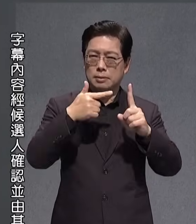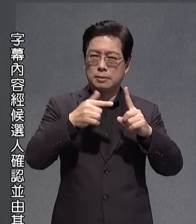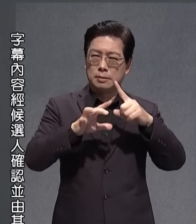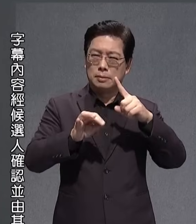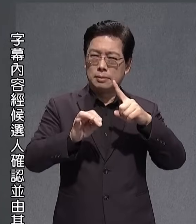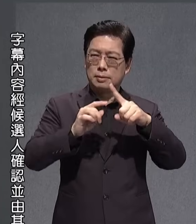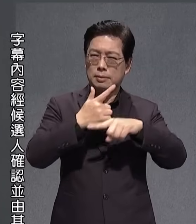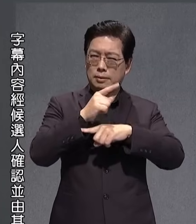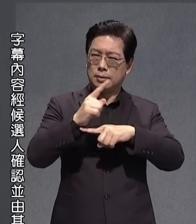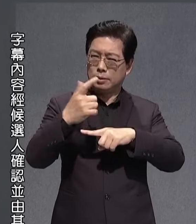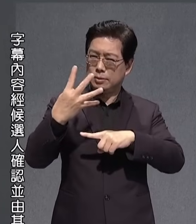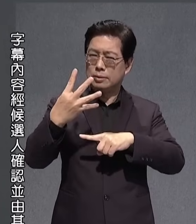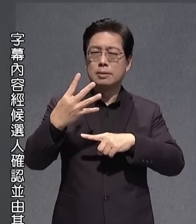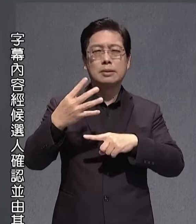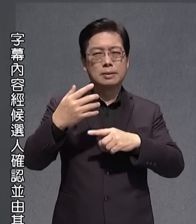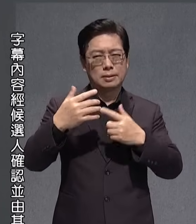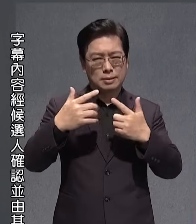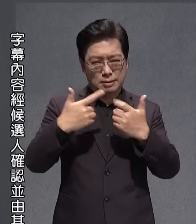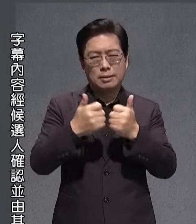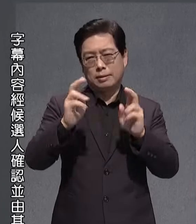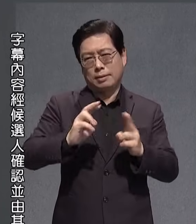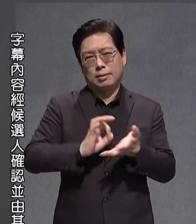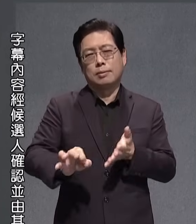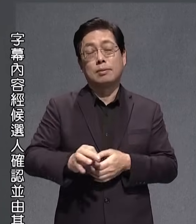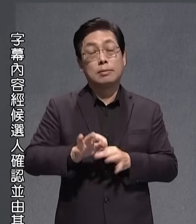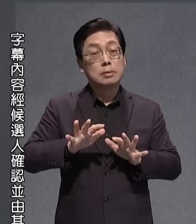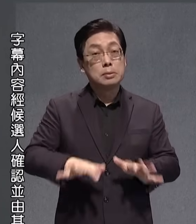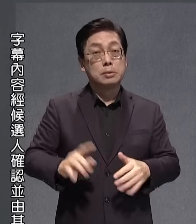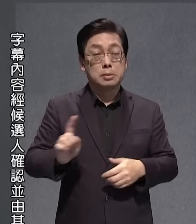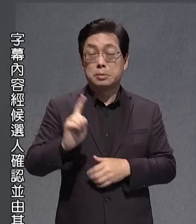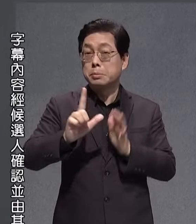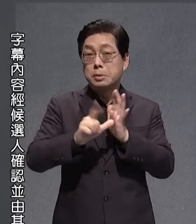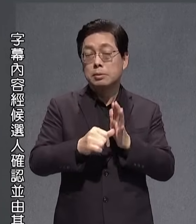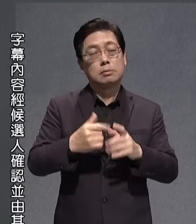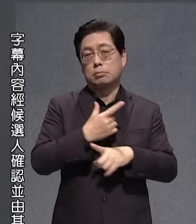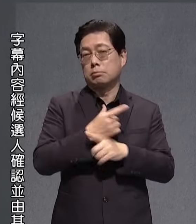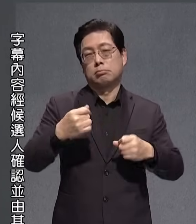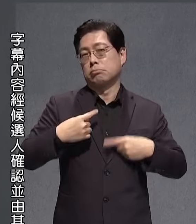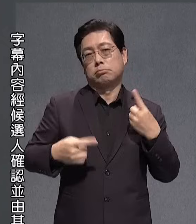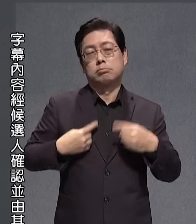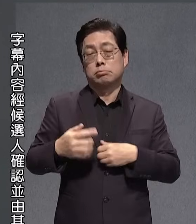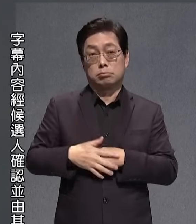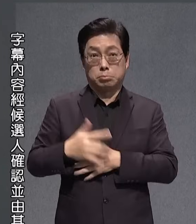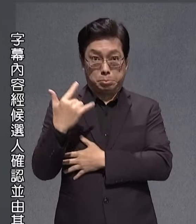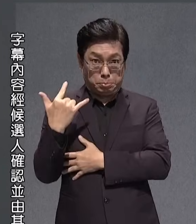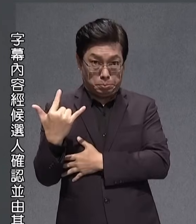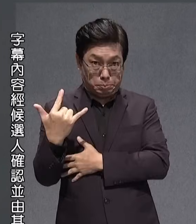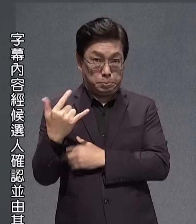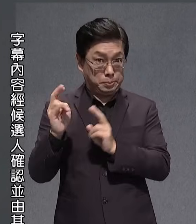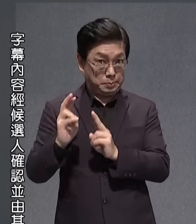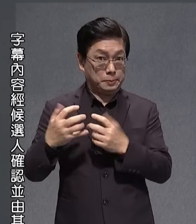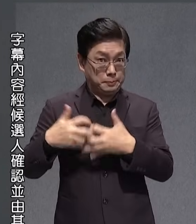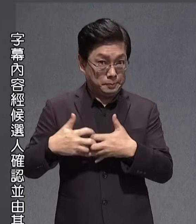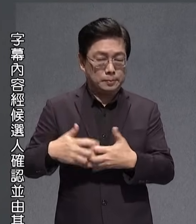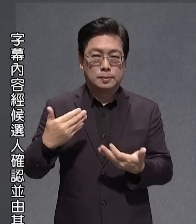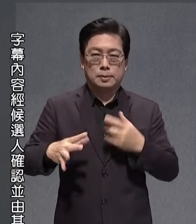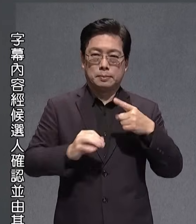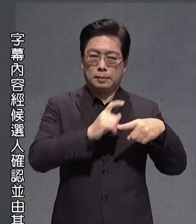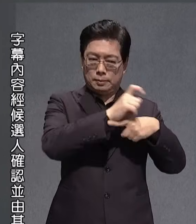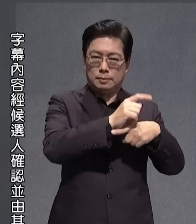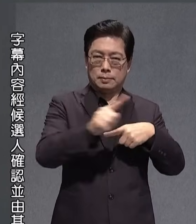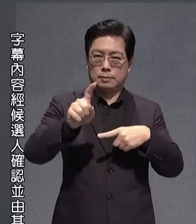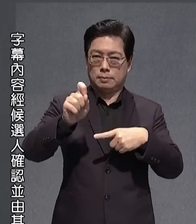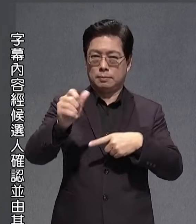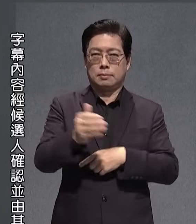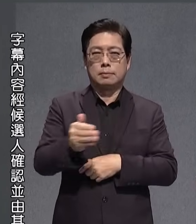1.64% 的电可以供使用而已。但是现在不管任何时候，我们的备转容量率都到 10% 到